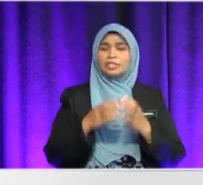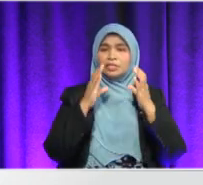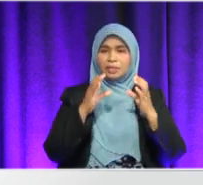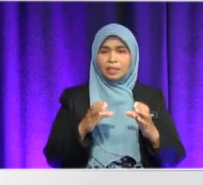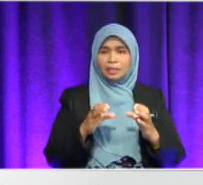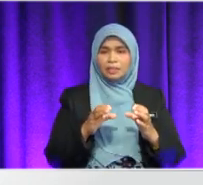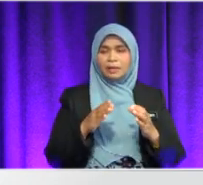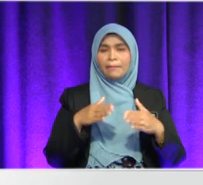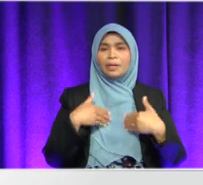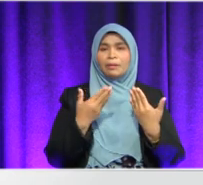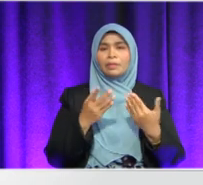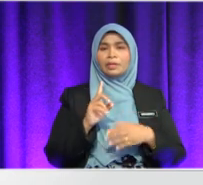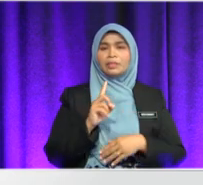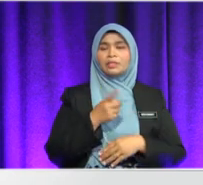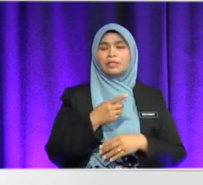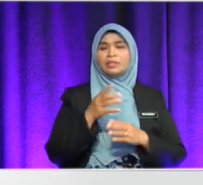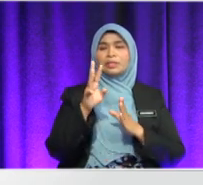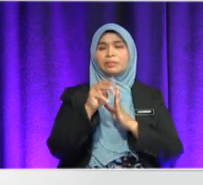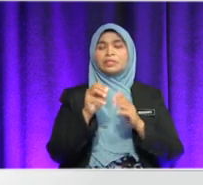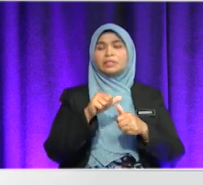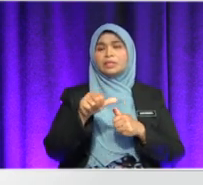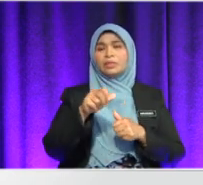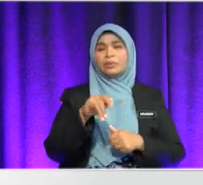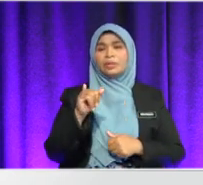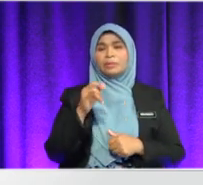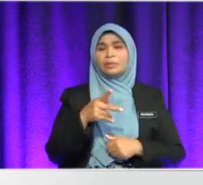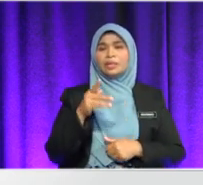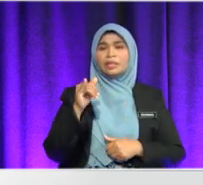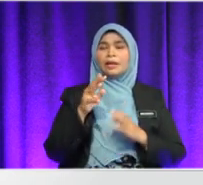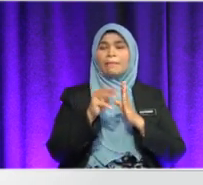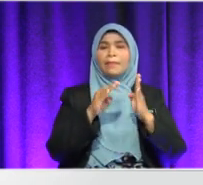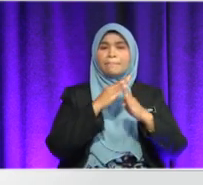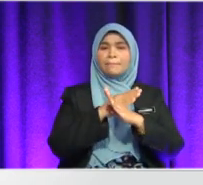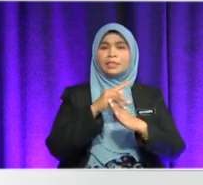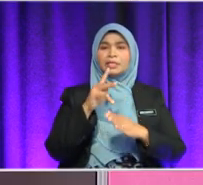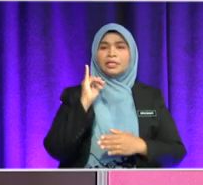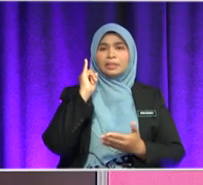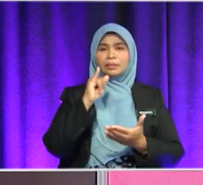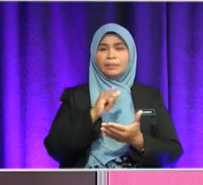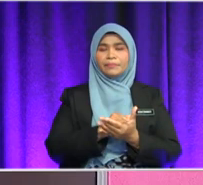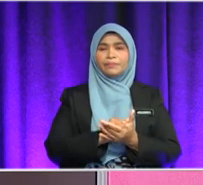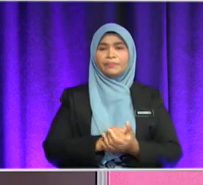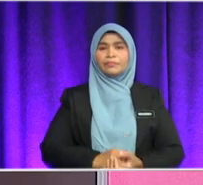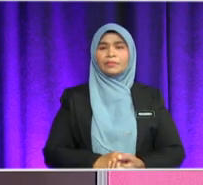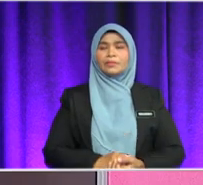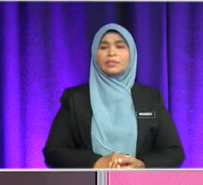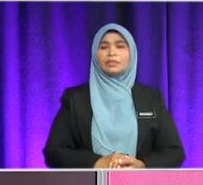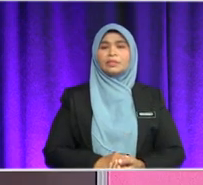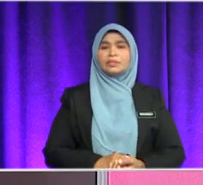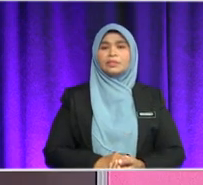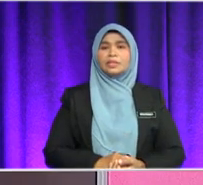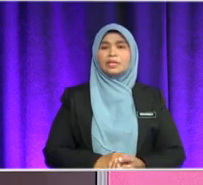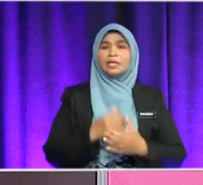bagaimana kita menjauhi perkara yang membatalkan iman itu ilmu kita kita dapat antara